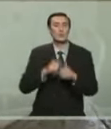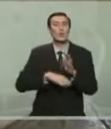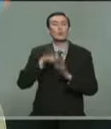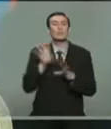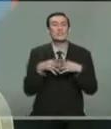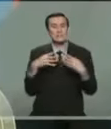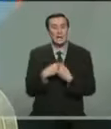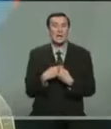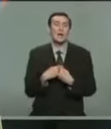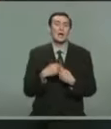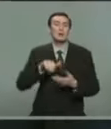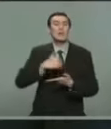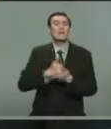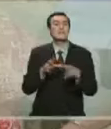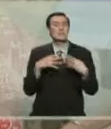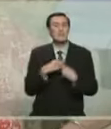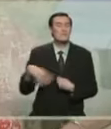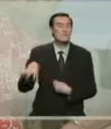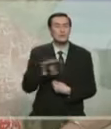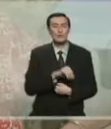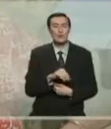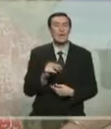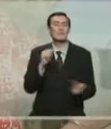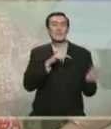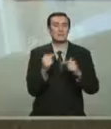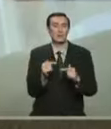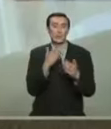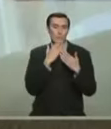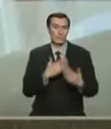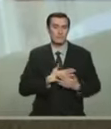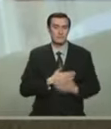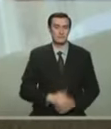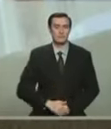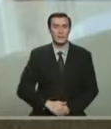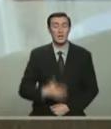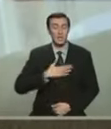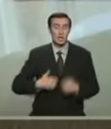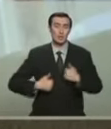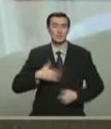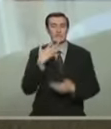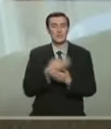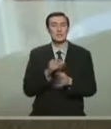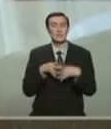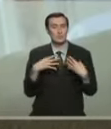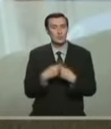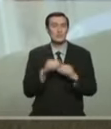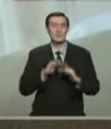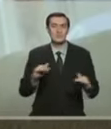семьи. Здесь, по словам главы семейства, все держится на взаимной любви. Я горжусь своей семьей, детьми и